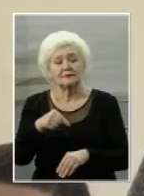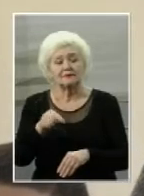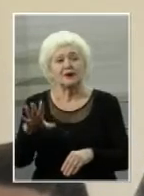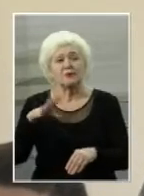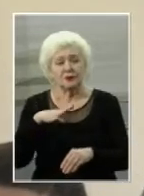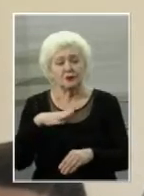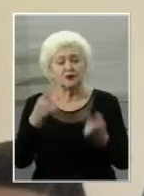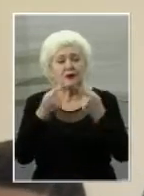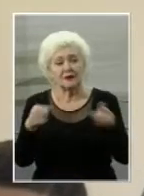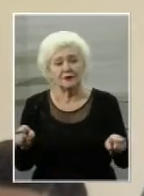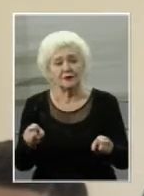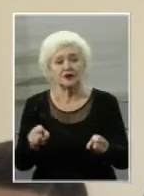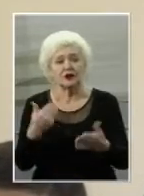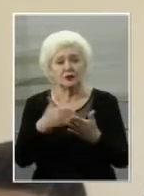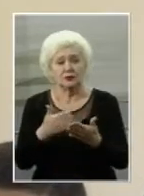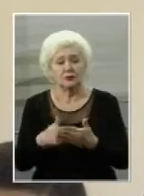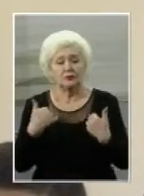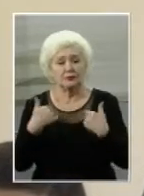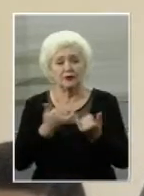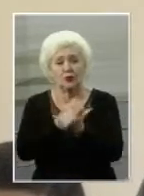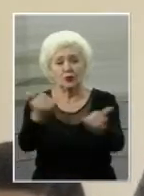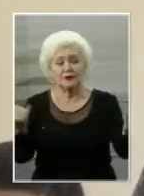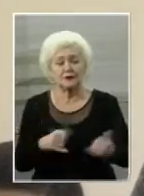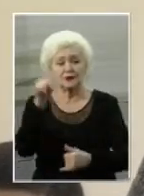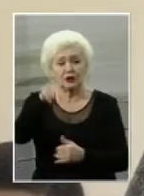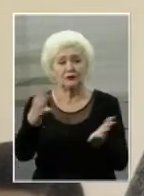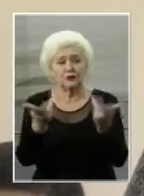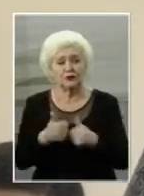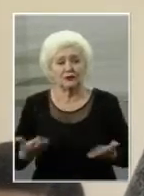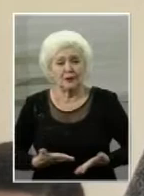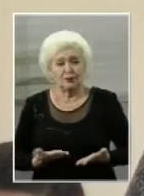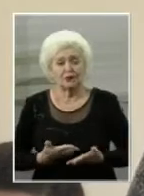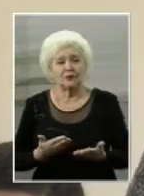проживання і інше, то в даному випадку можу забезпечити в тому числі і проживання